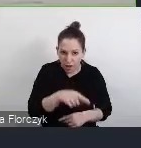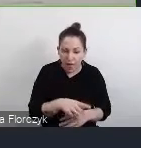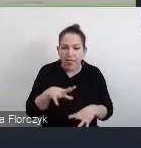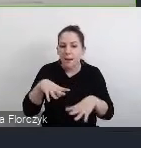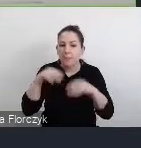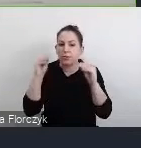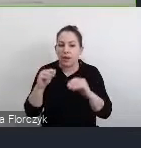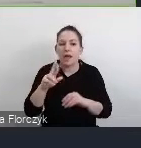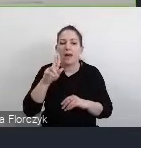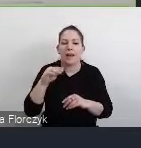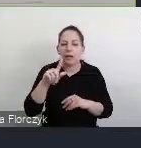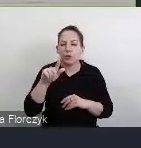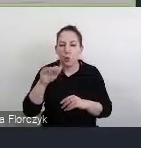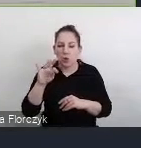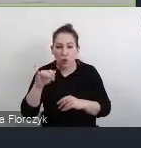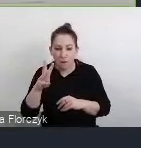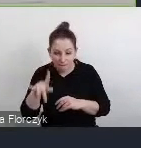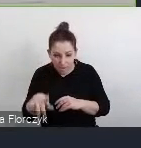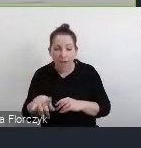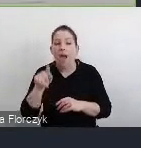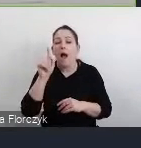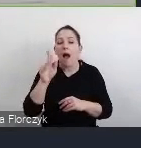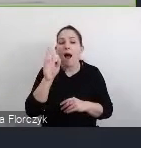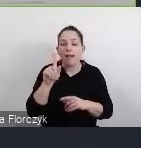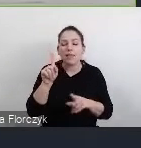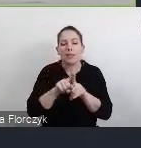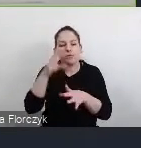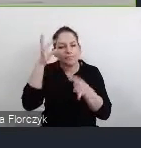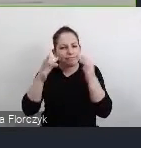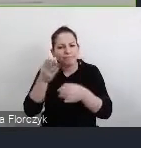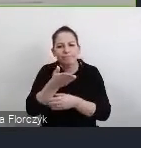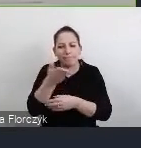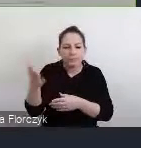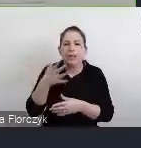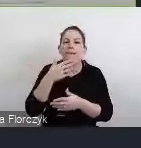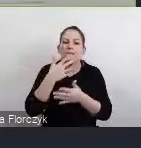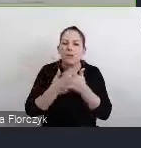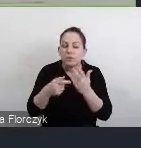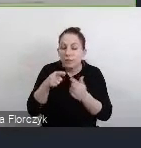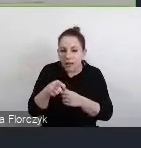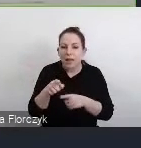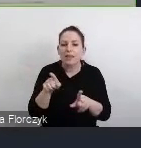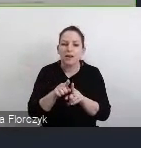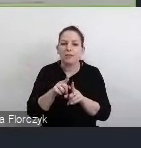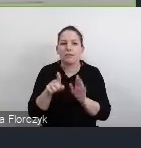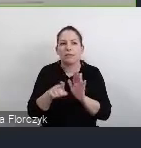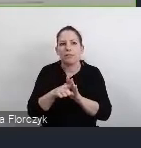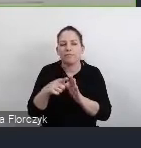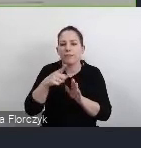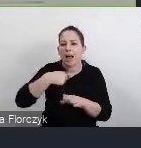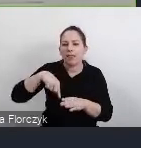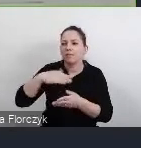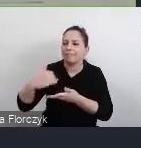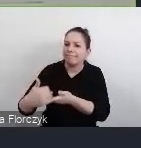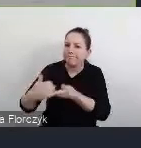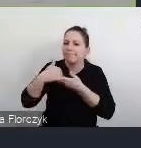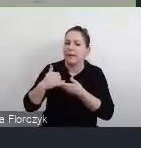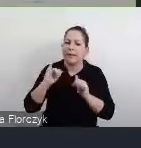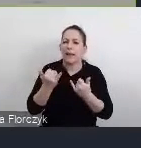początku redutowy, ale prośba jeszcze o refleksję o wykorzystaniu, a potem może właśnie dla nas wskazówki, w jakim kierunku